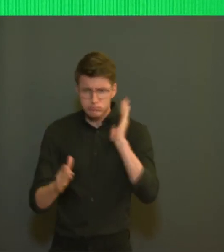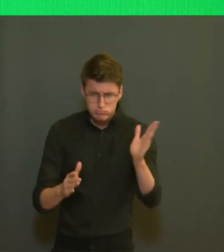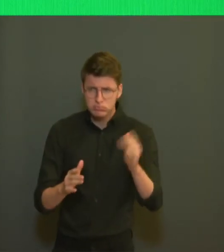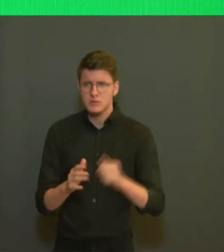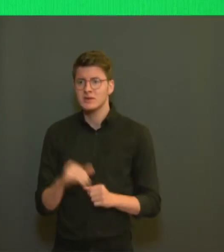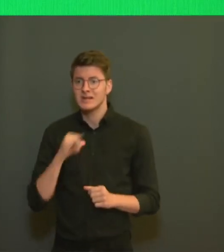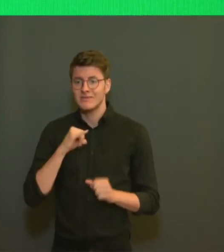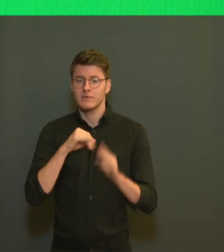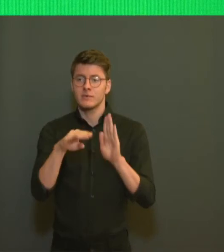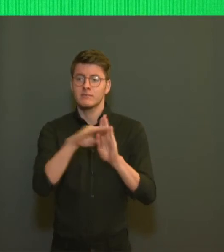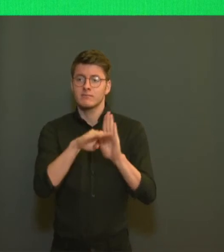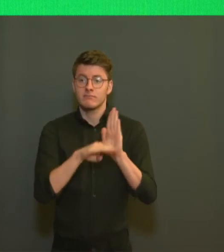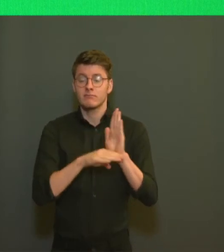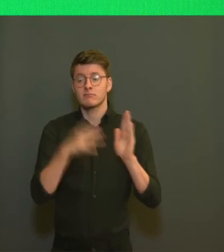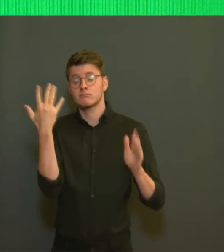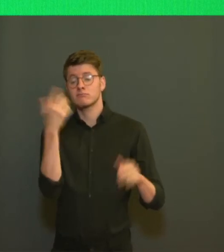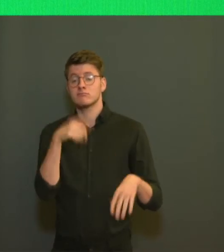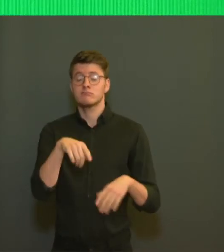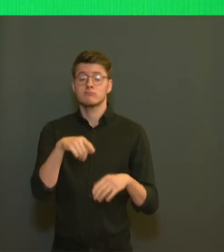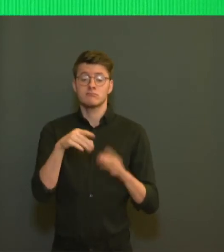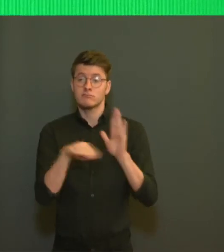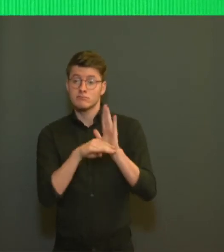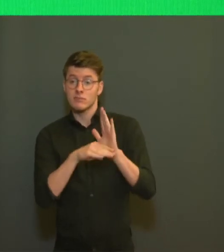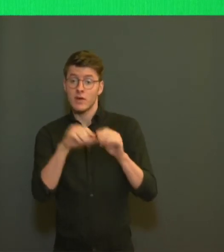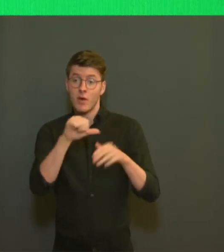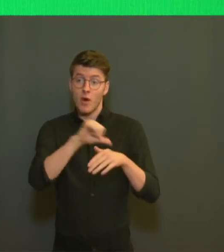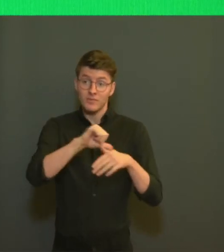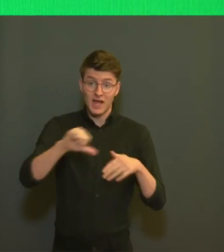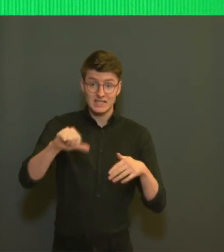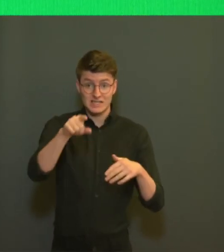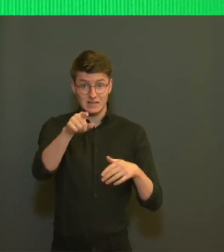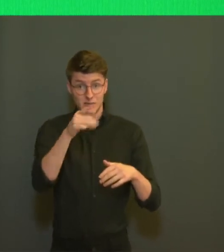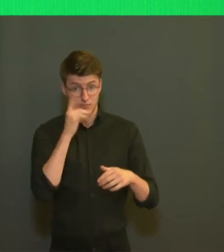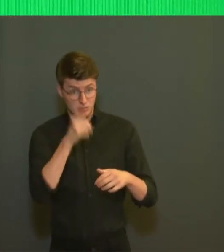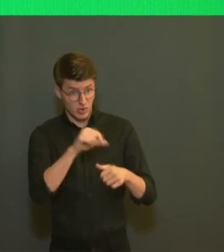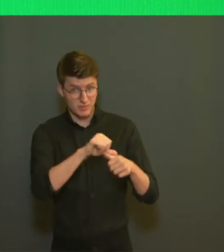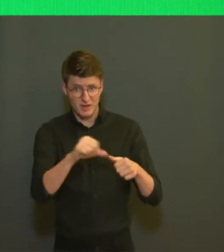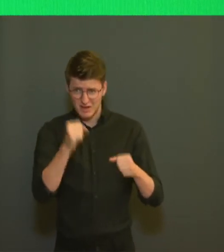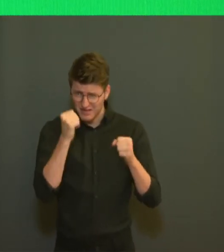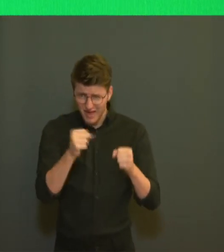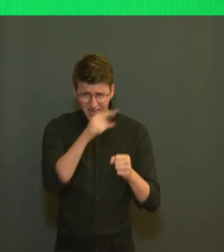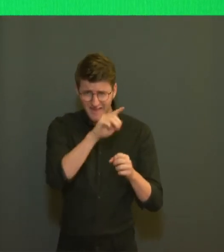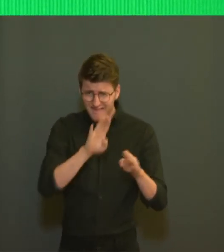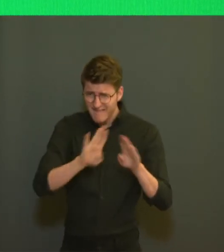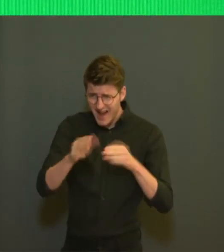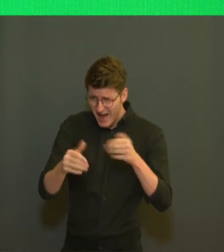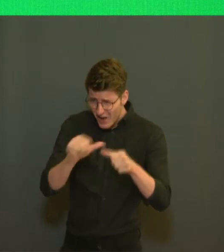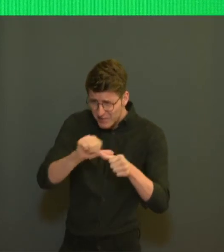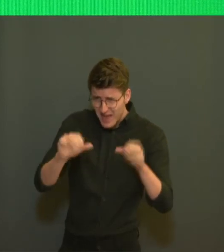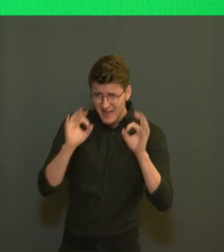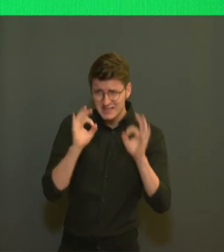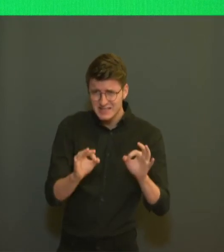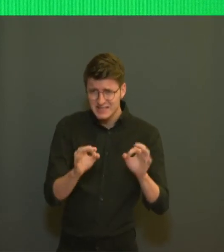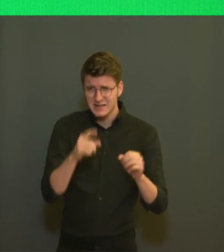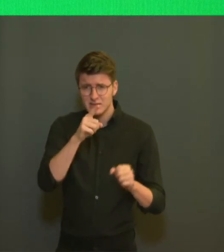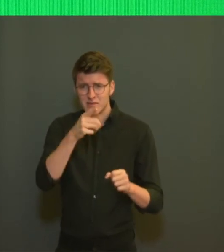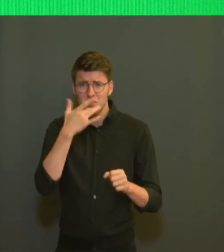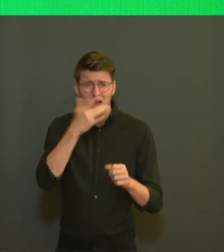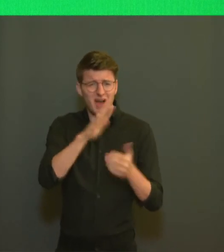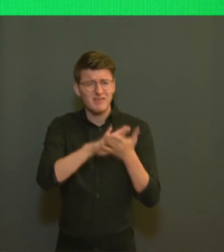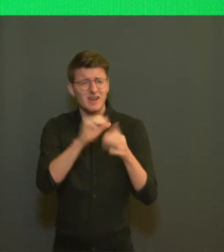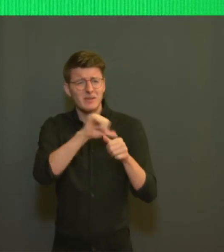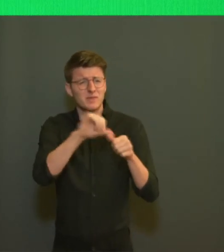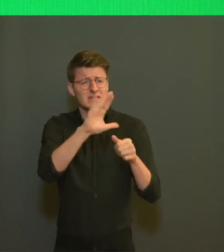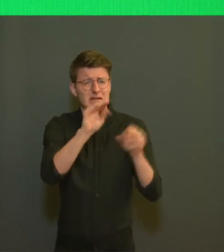in alle veiligheid te laten doorgaan. Er is dus geen reden om consultaties of ingrepen uit te stellen. Integendeel,